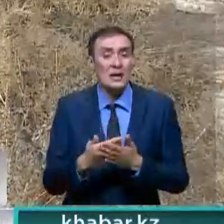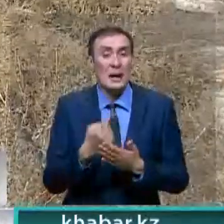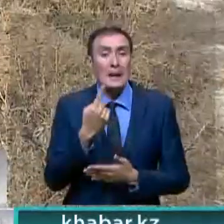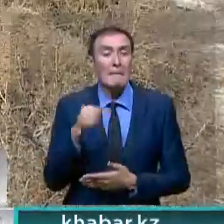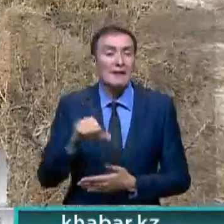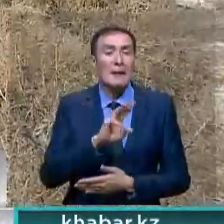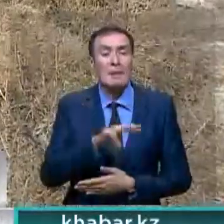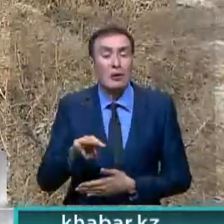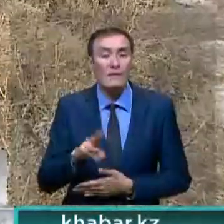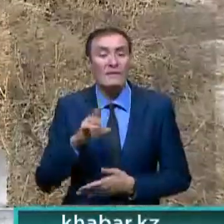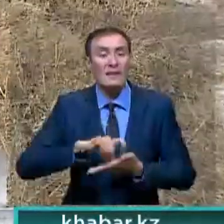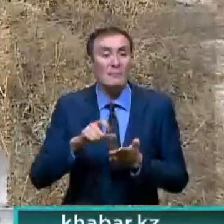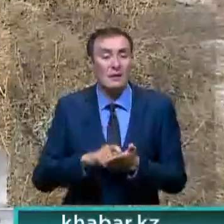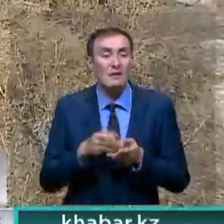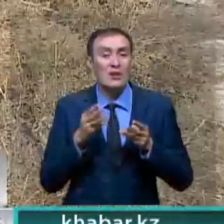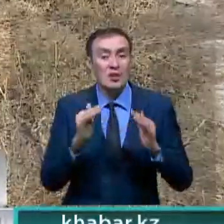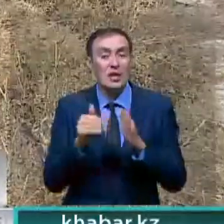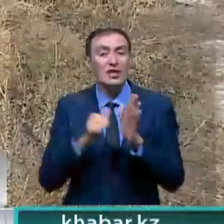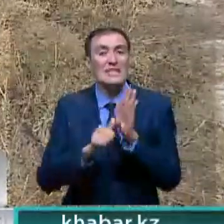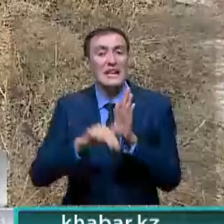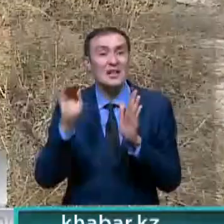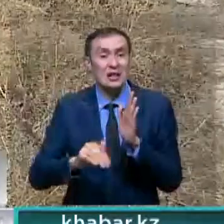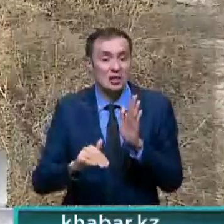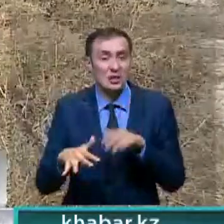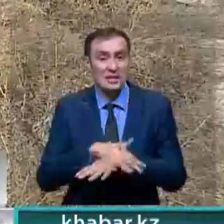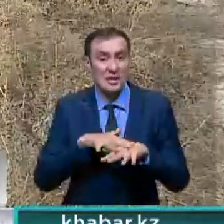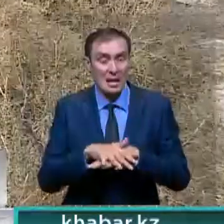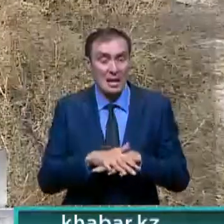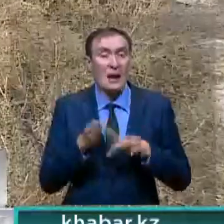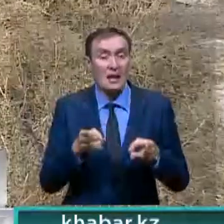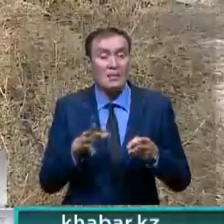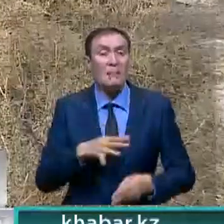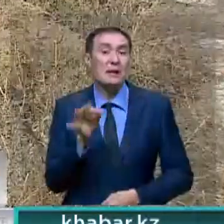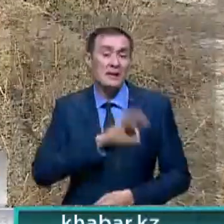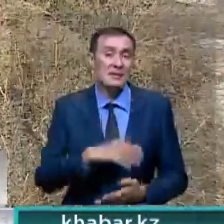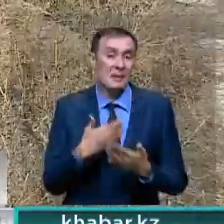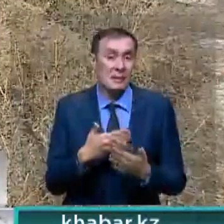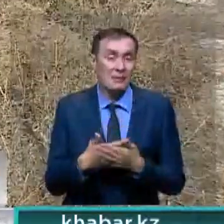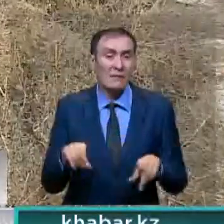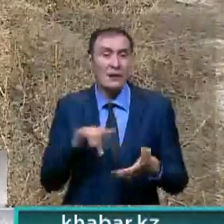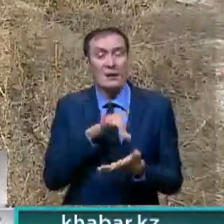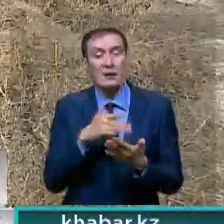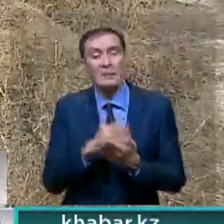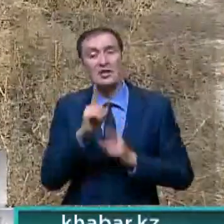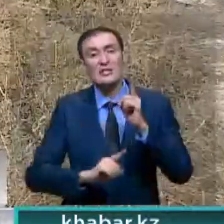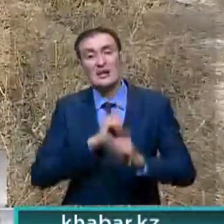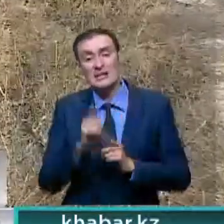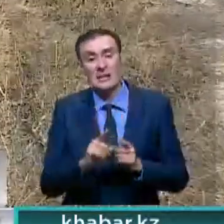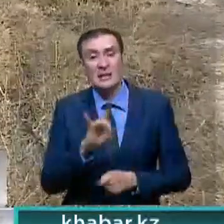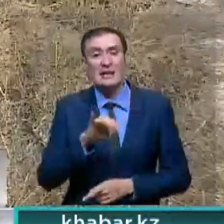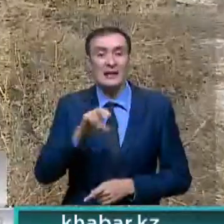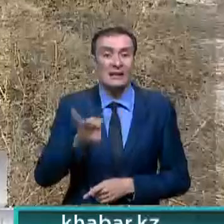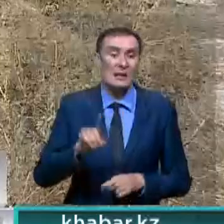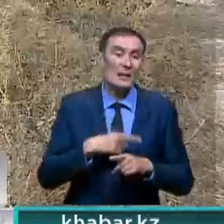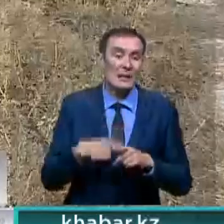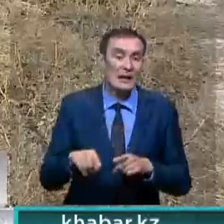1,5 миллиона квадратных метров жилья. Это 60 тысяч человек населения. Котельная бы пригодилась, к примеру, в таких городах, как Жезказган, Риддер